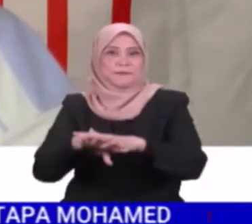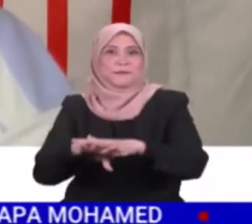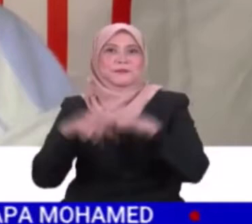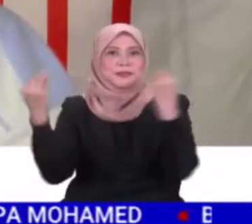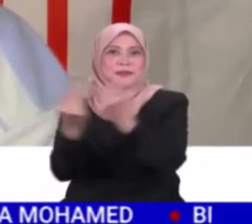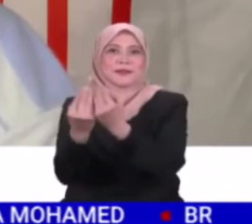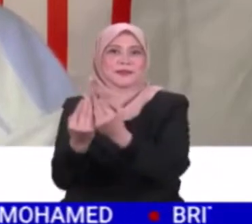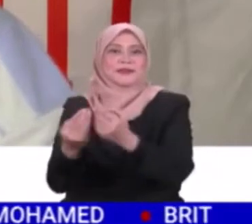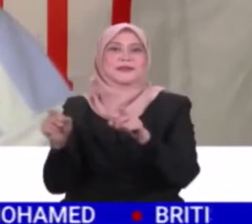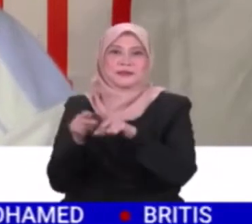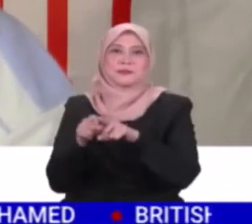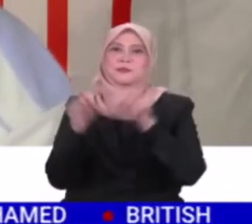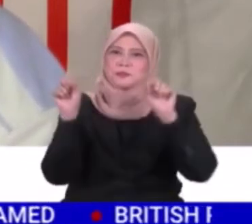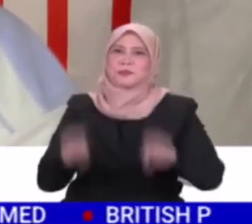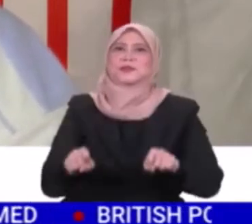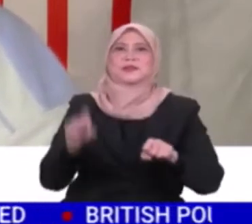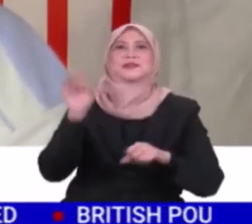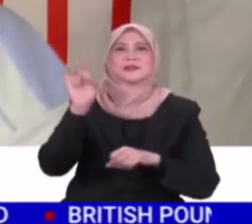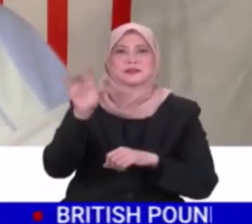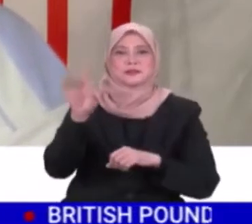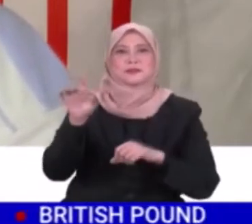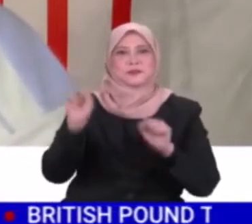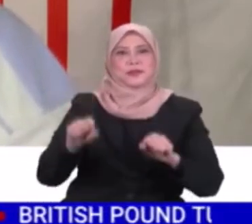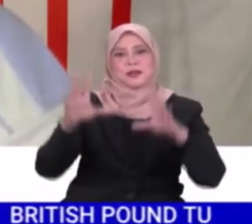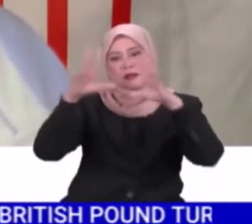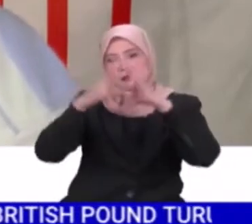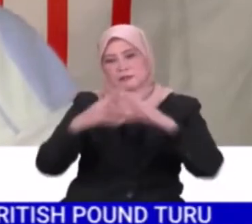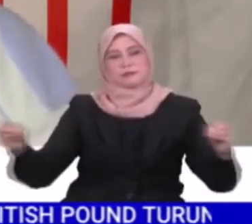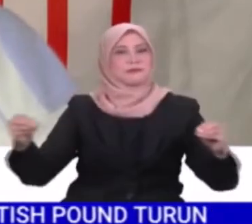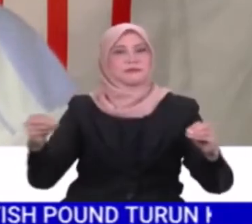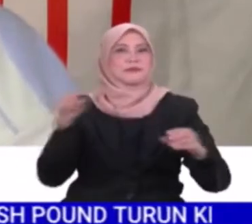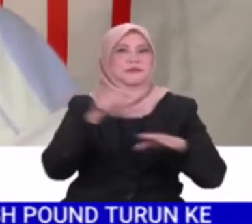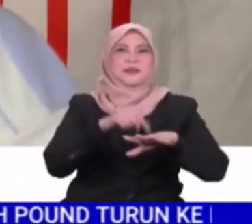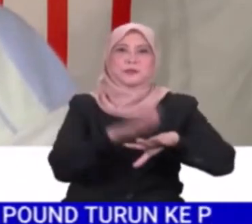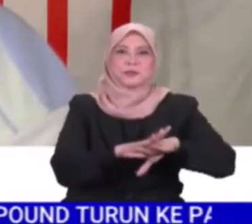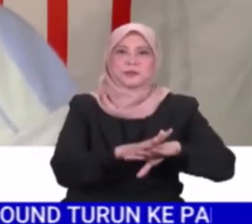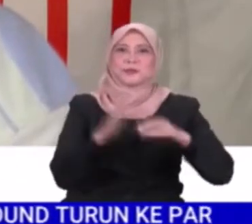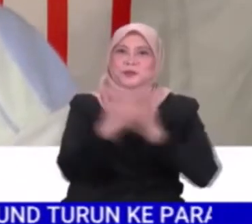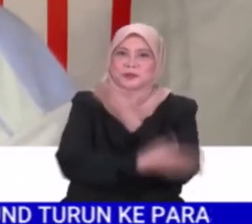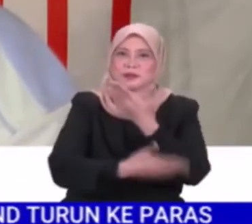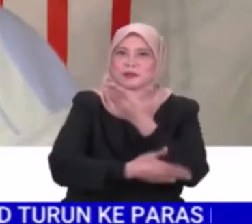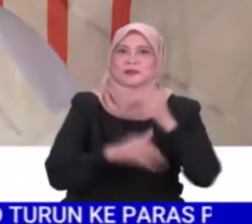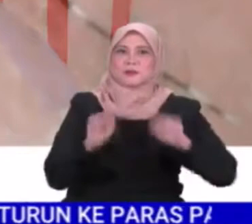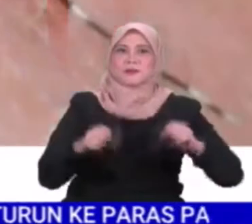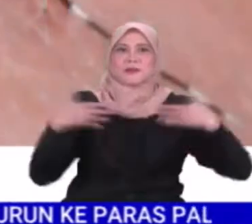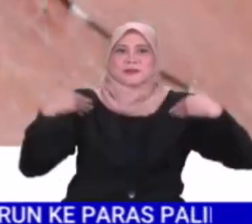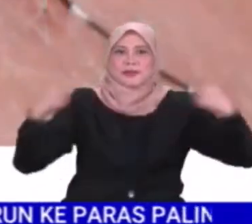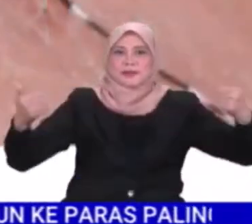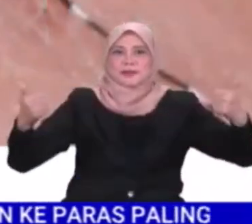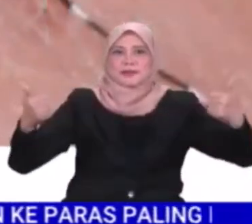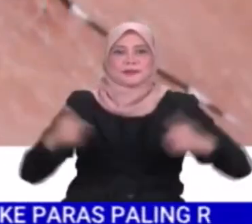menangani masalah ini. InsyaAllah apa nama negara kita akan lebih sihat.